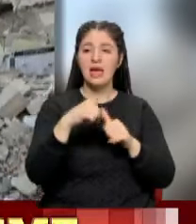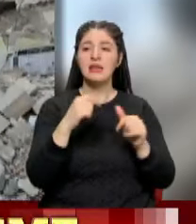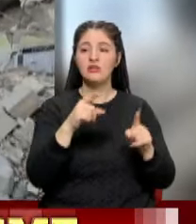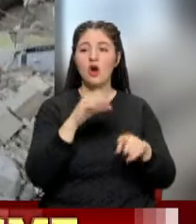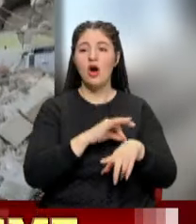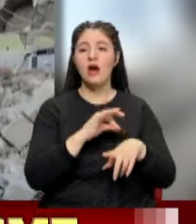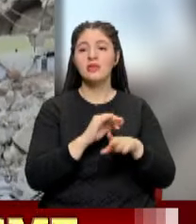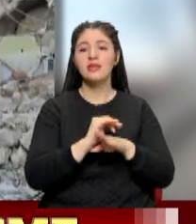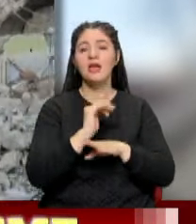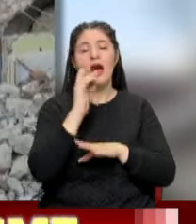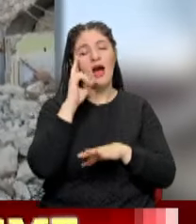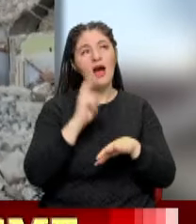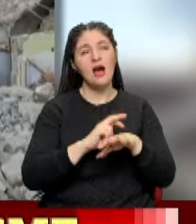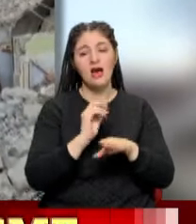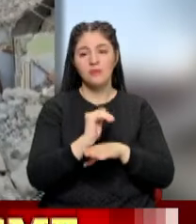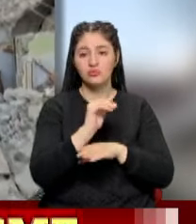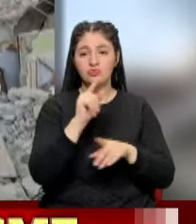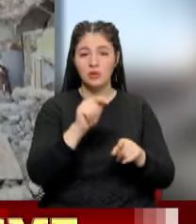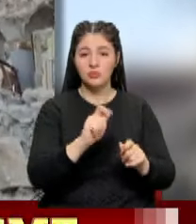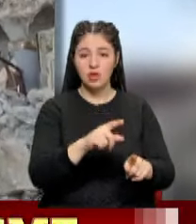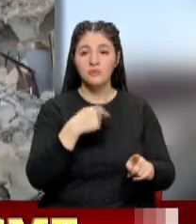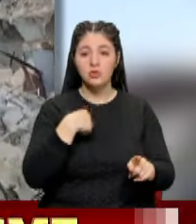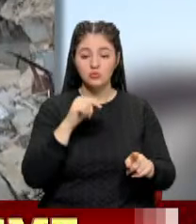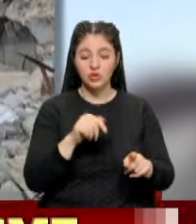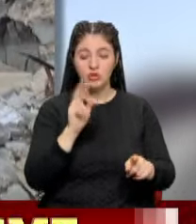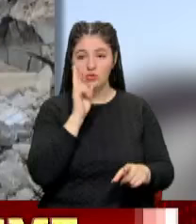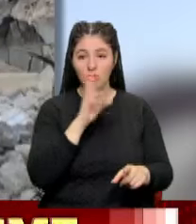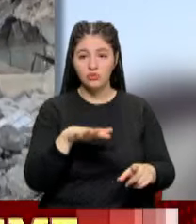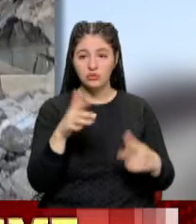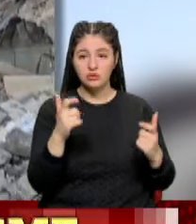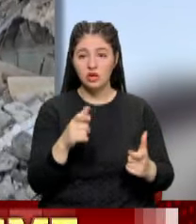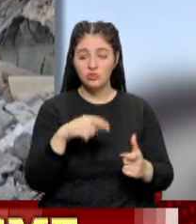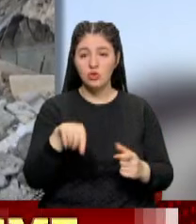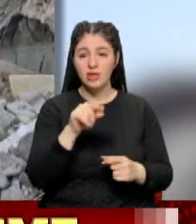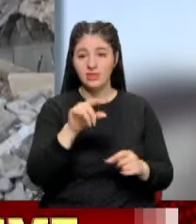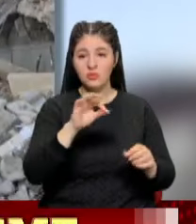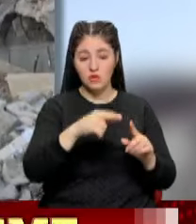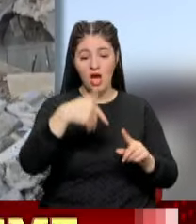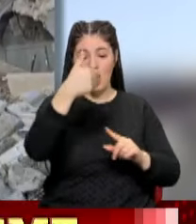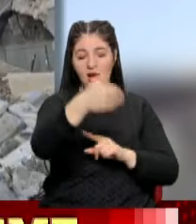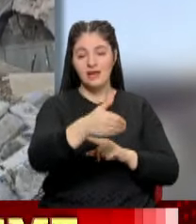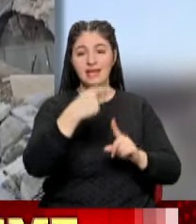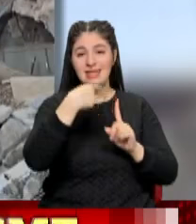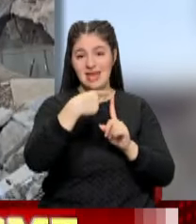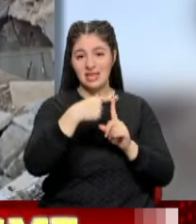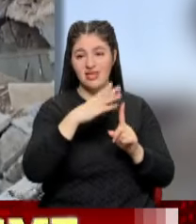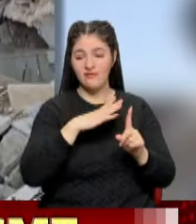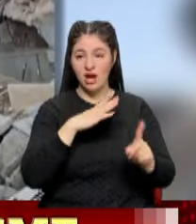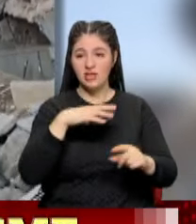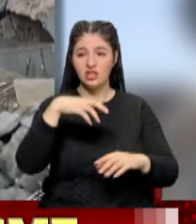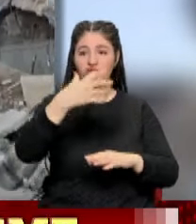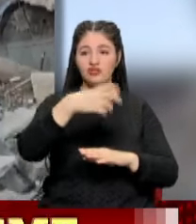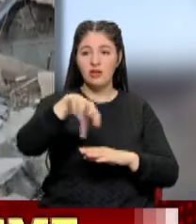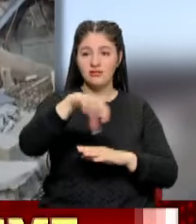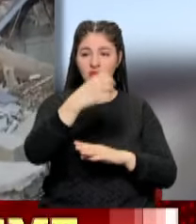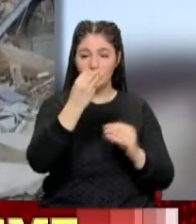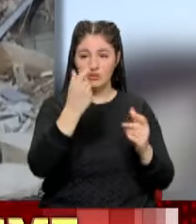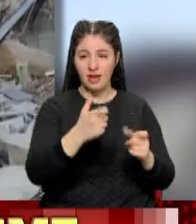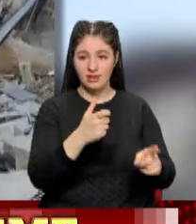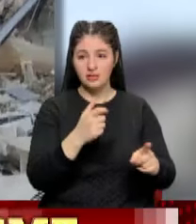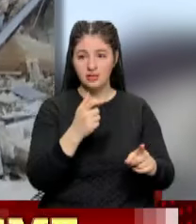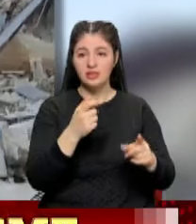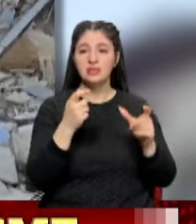o anı yaşatacaklar. Biz burada, bu gördüğünüz yer şu anda, tam bunun arkasında kilise var. Çanın olduğu yer. St.